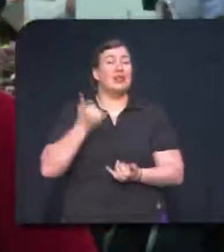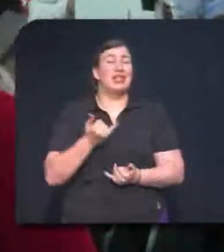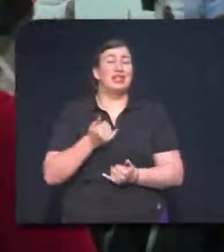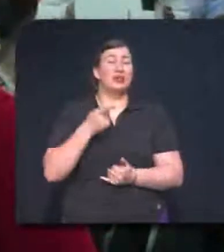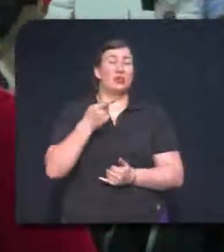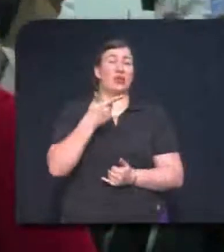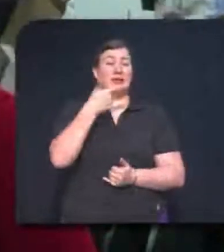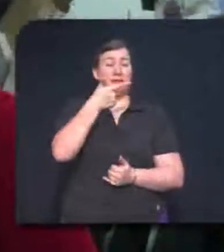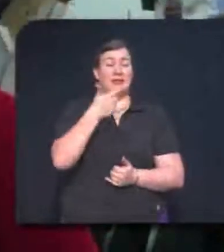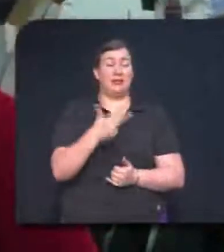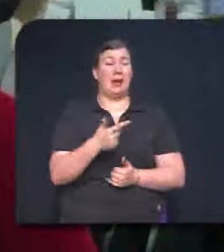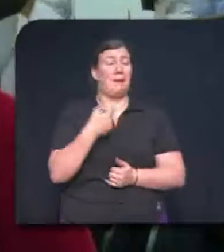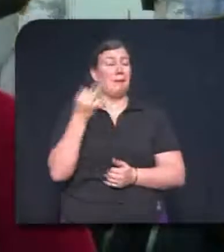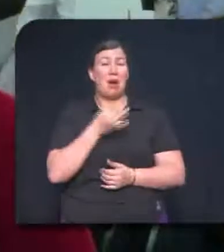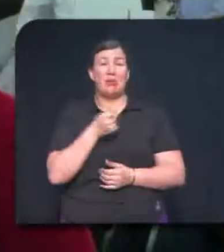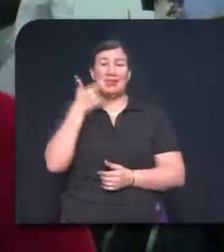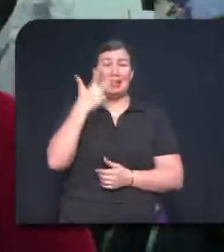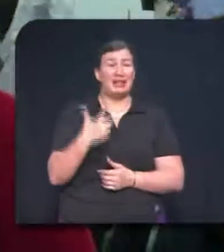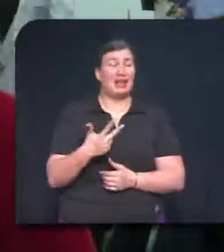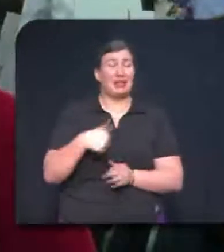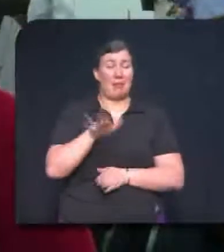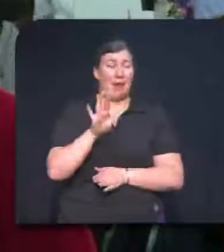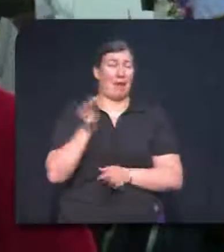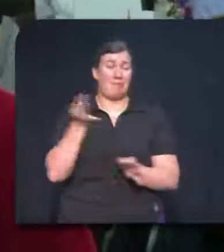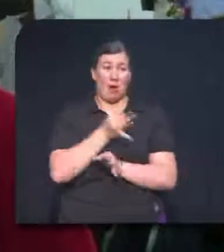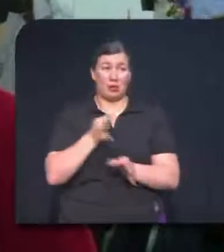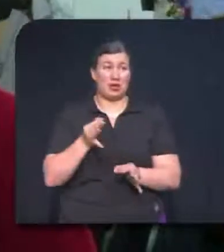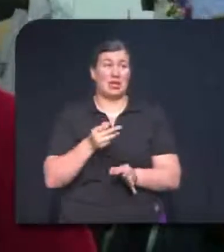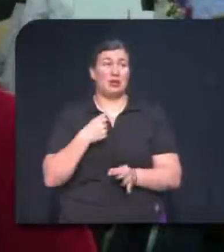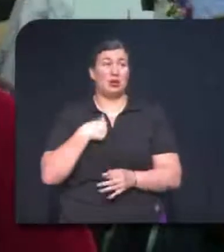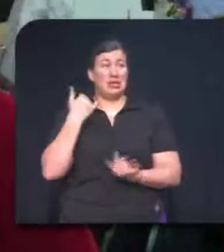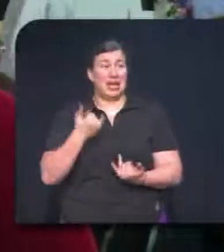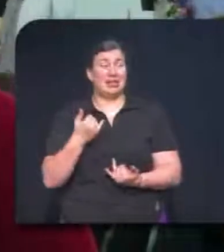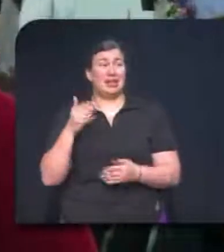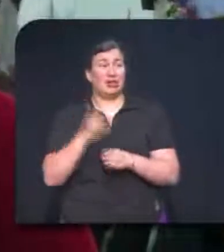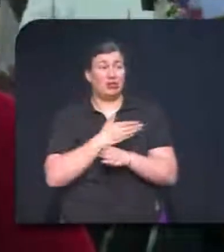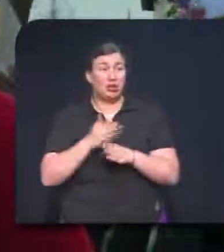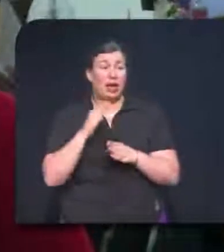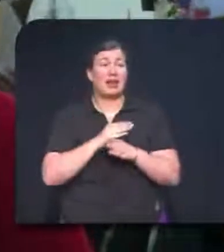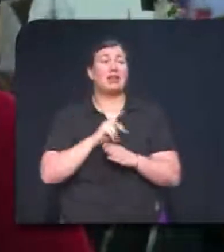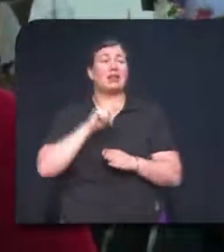entschieden welcher Antrag in die Endabstimmung kommt Mike